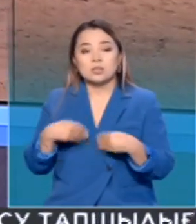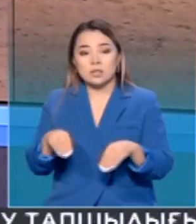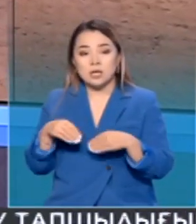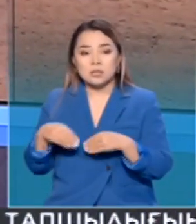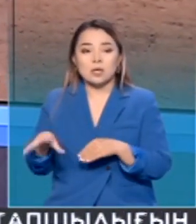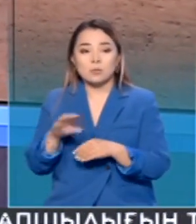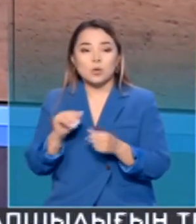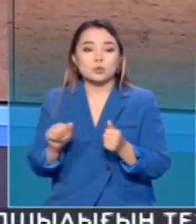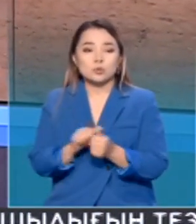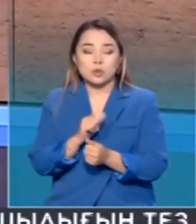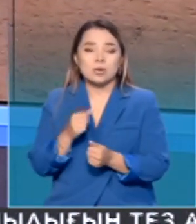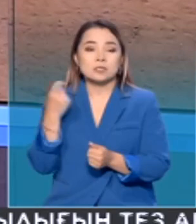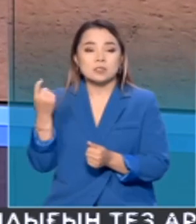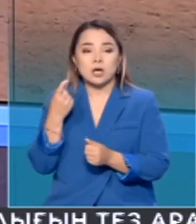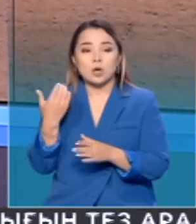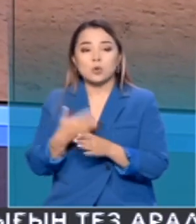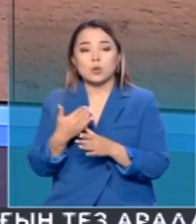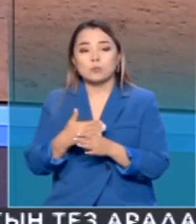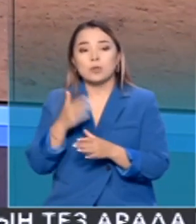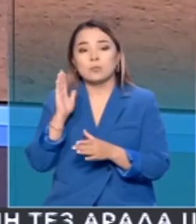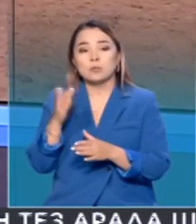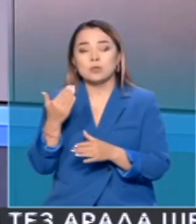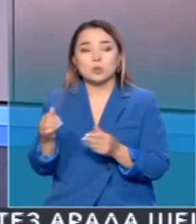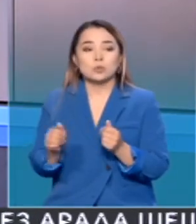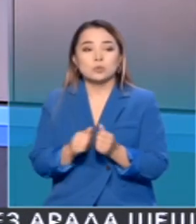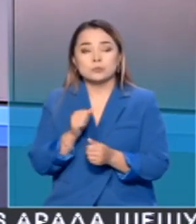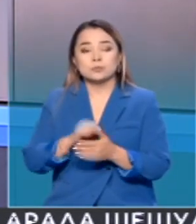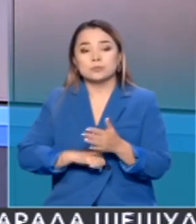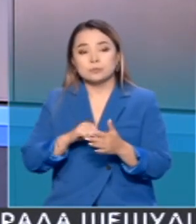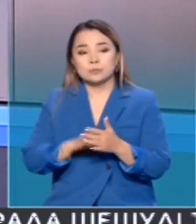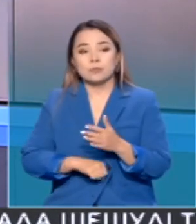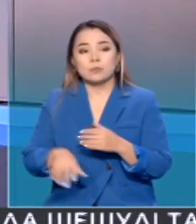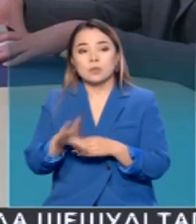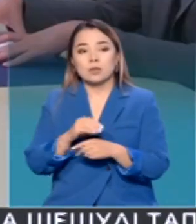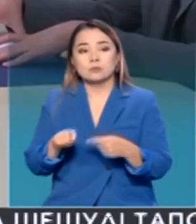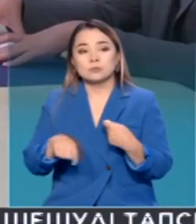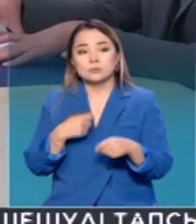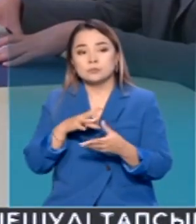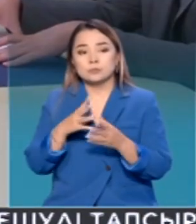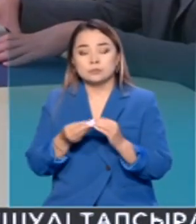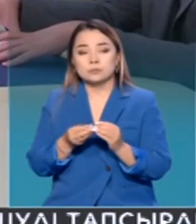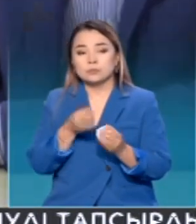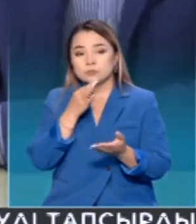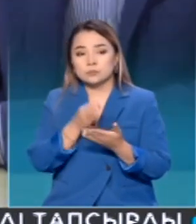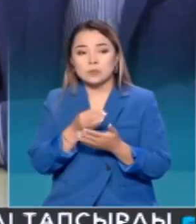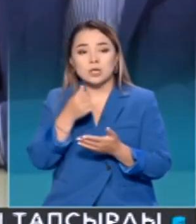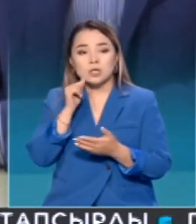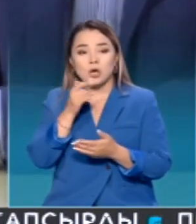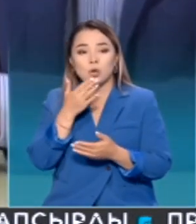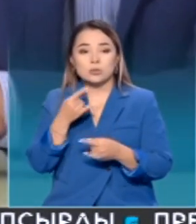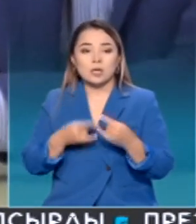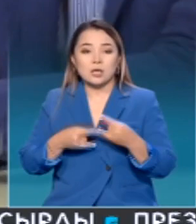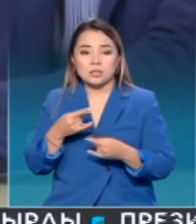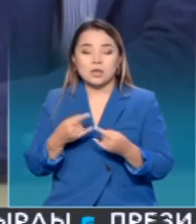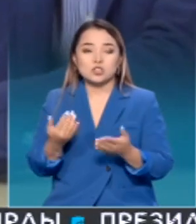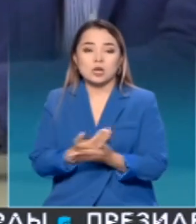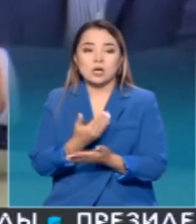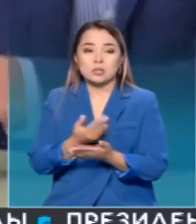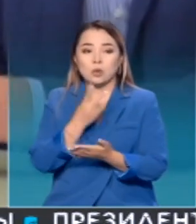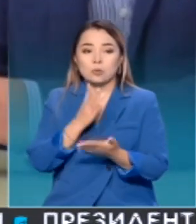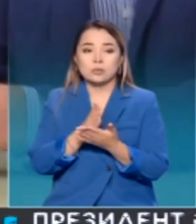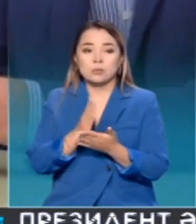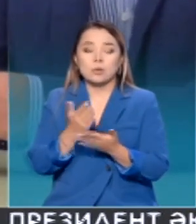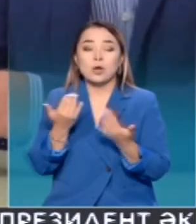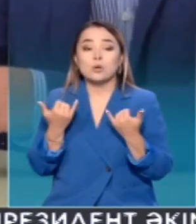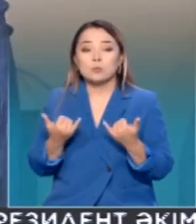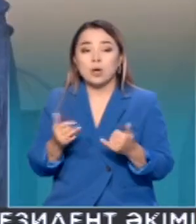алқаптары күйіп кеткен диқандарға да көмек беріледі. Құрғақшылықтың салдарына шығынға батқан шаруалардың мәселесін кеше ұлттық арна жаңалықтарынан көрсеткенбіз.